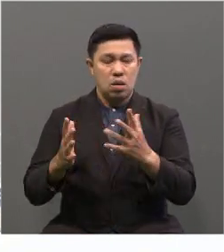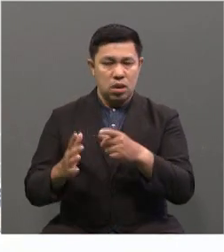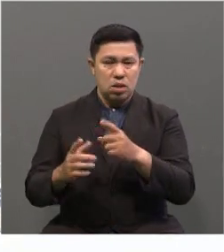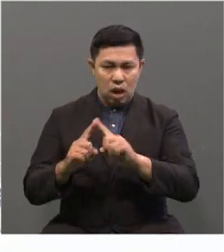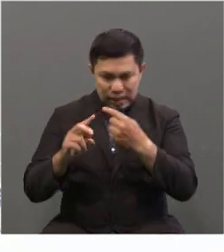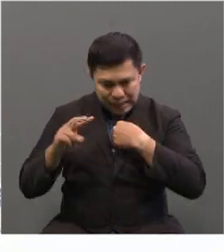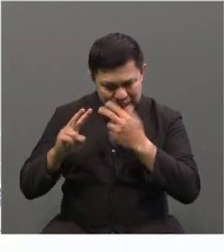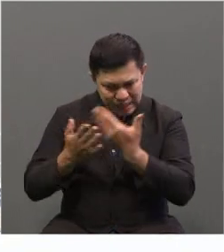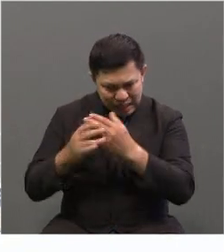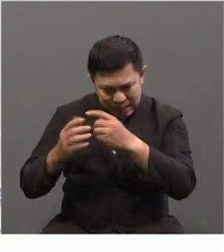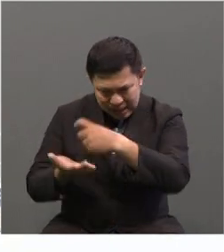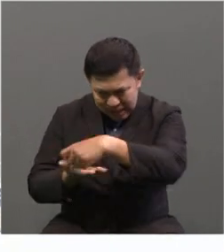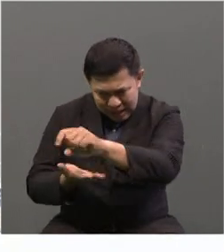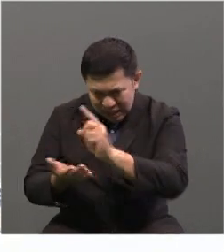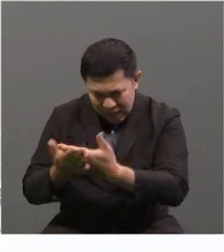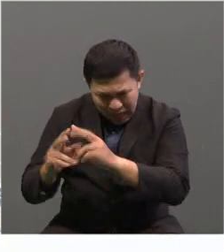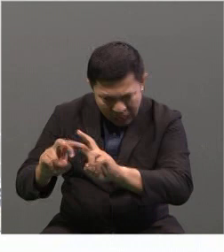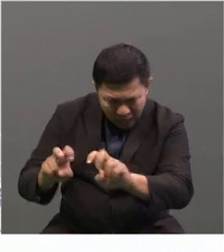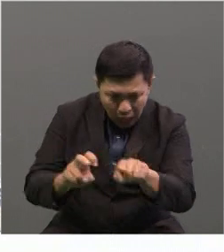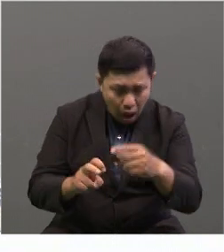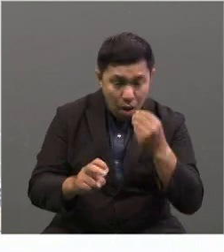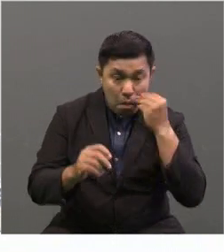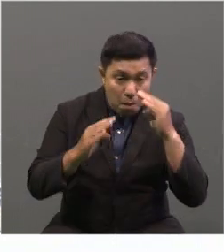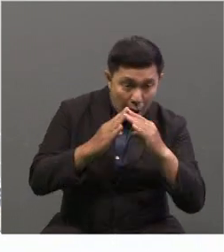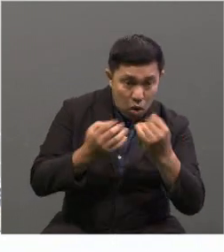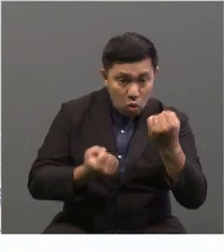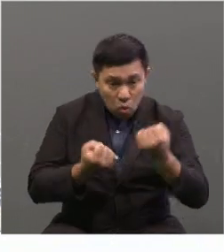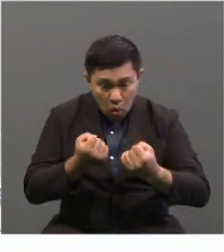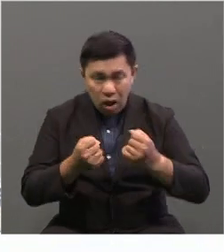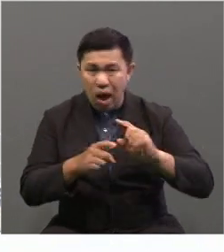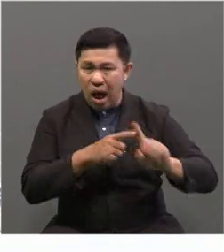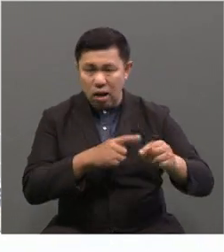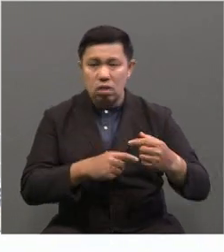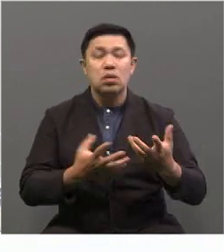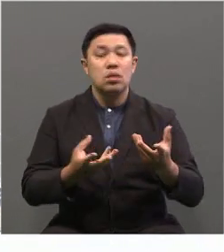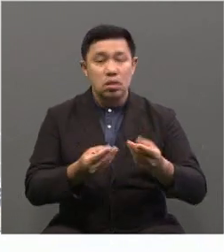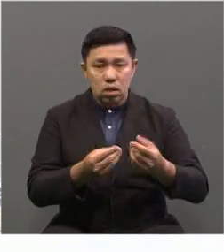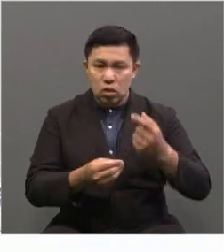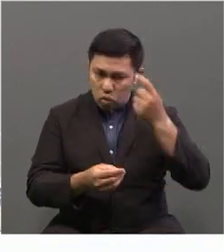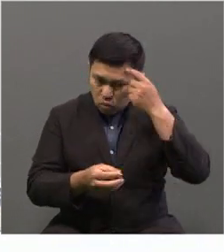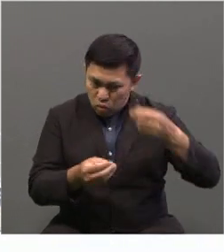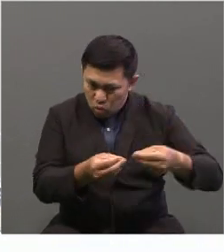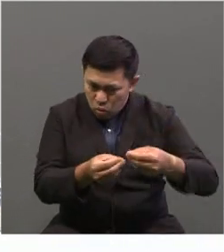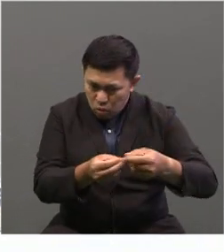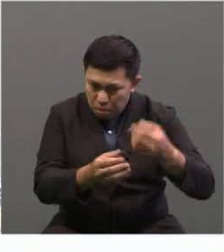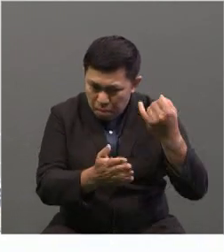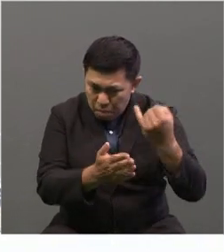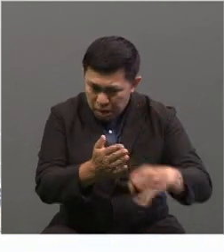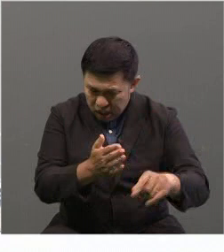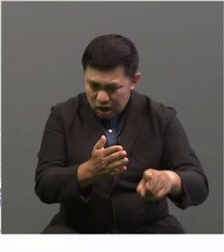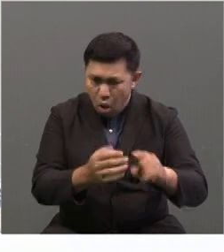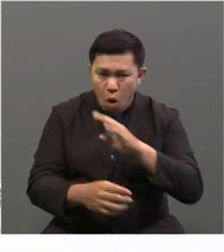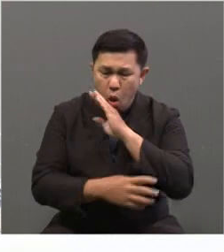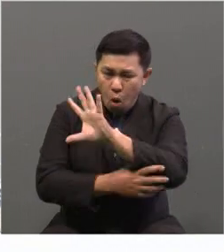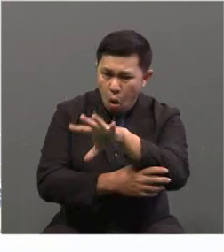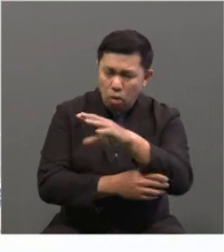ไล่เส้นทางการเงินว่ามีทรัพย์สินอะไรบ้างเพราะที่เราแจ้งข้อความผิดฐานร่วมกันช่อโกงนะครับซึ่งเป็นความผิดมูลฐาน